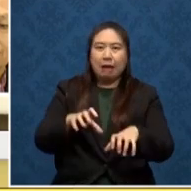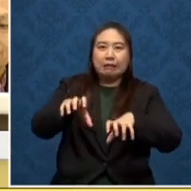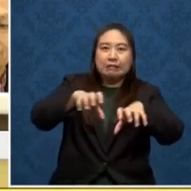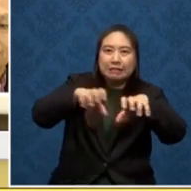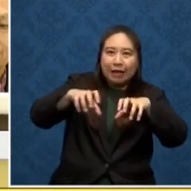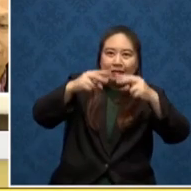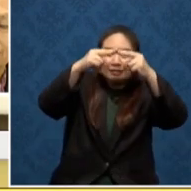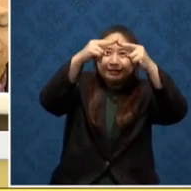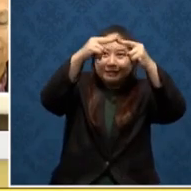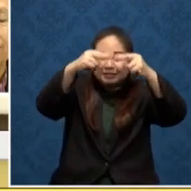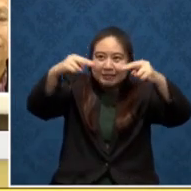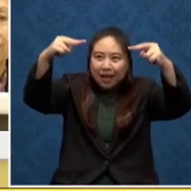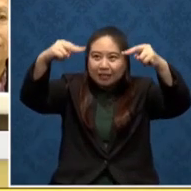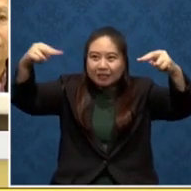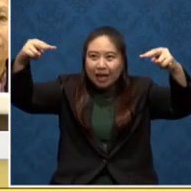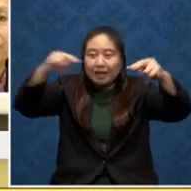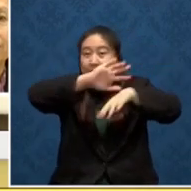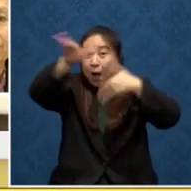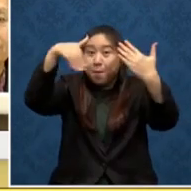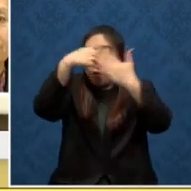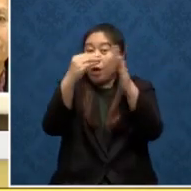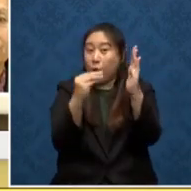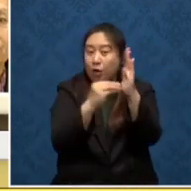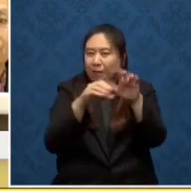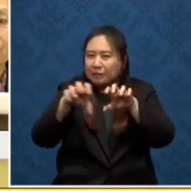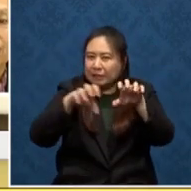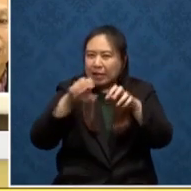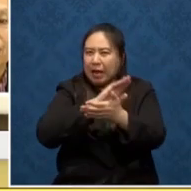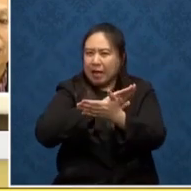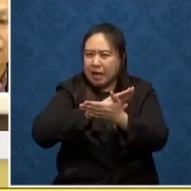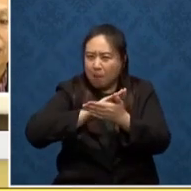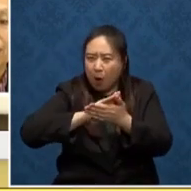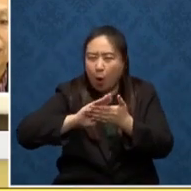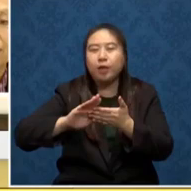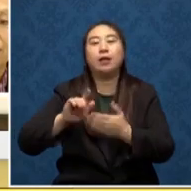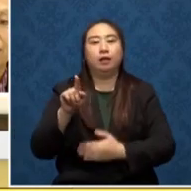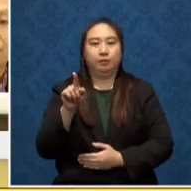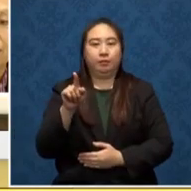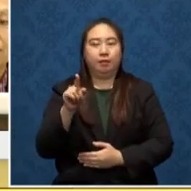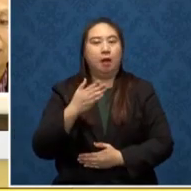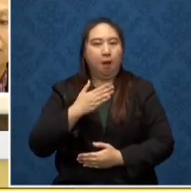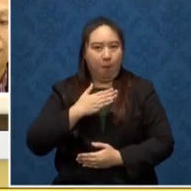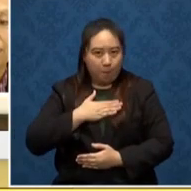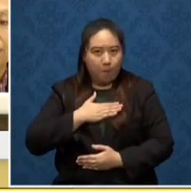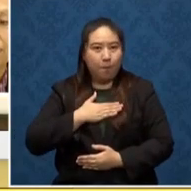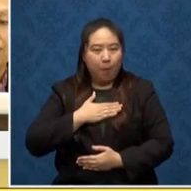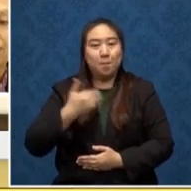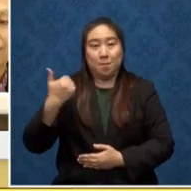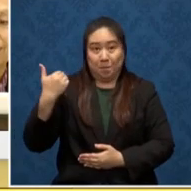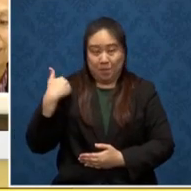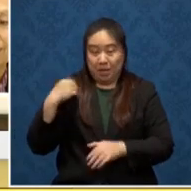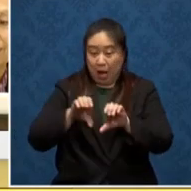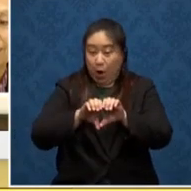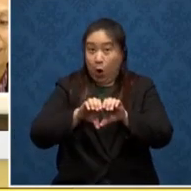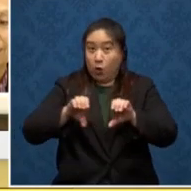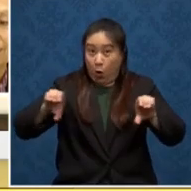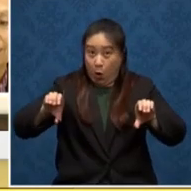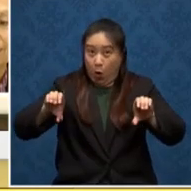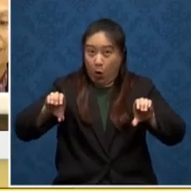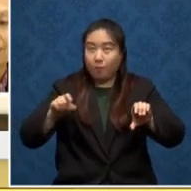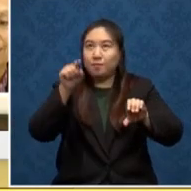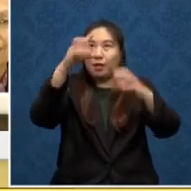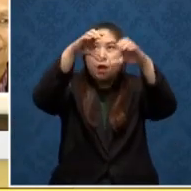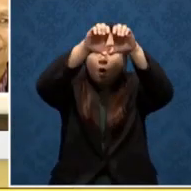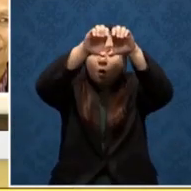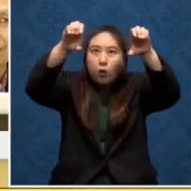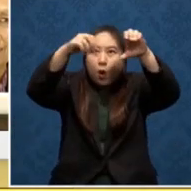สืสารในกรุงเทพมหาลัรทั้งหมดให้แลวเสรจแล้วกันะครับผมมีท่อร้อยสายบนอากาศที่อยากจะโชวท่ประทานคร